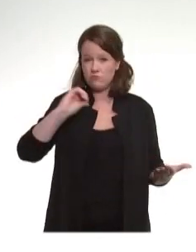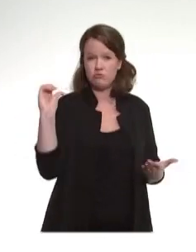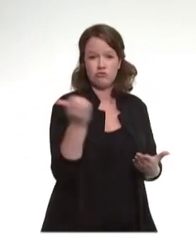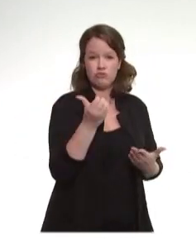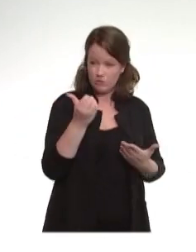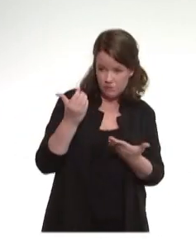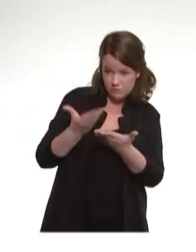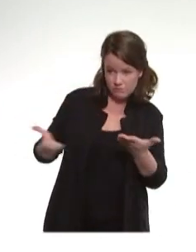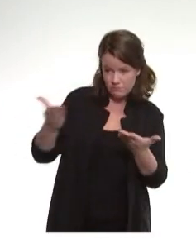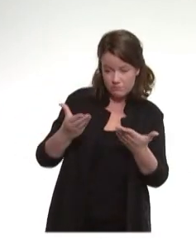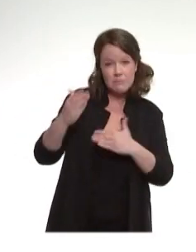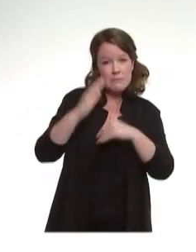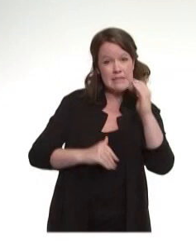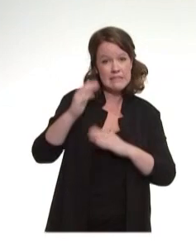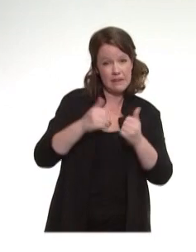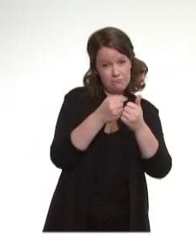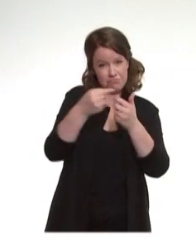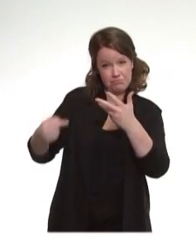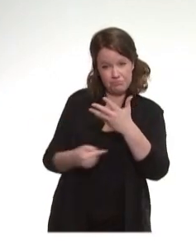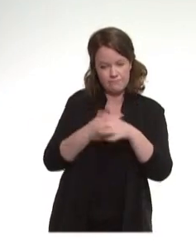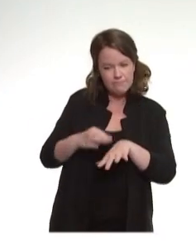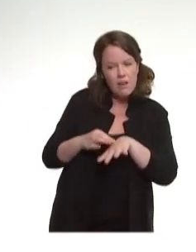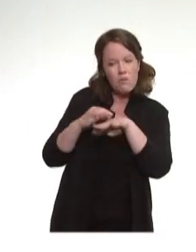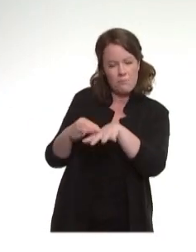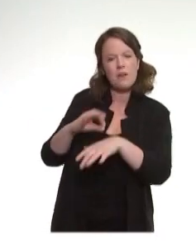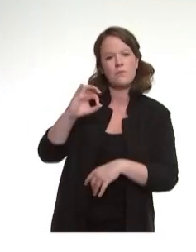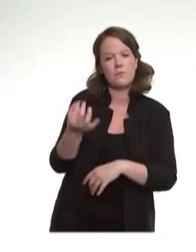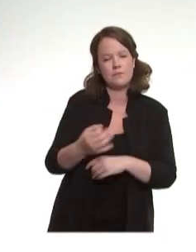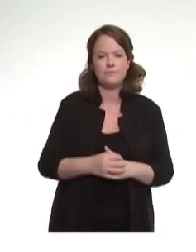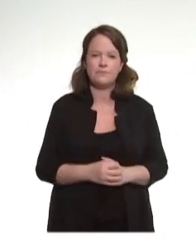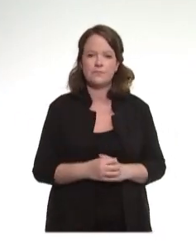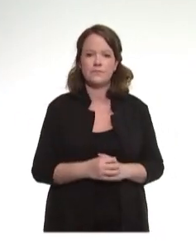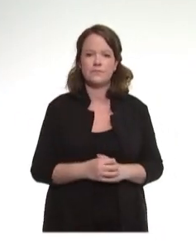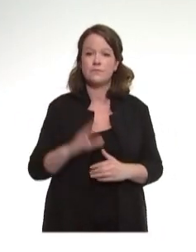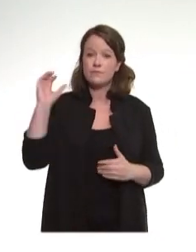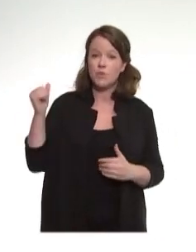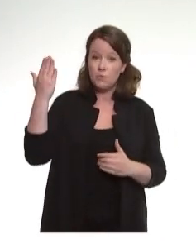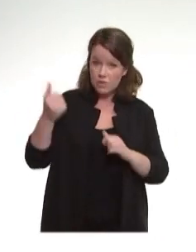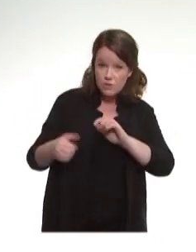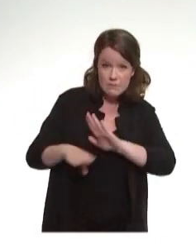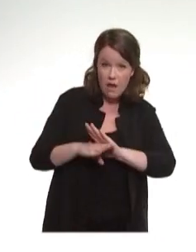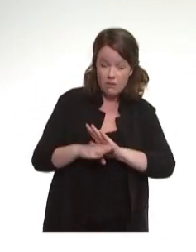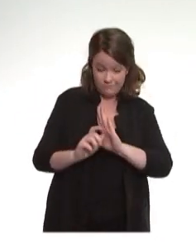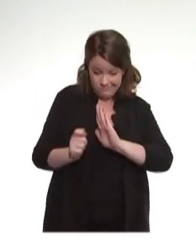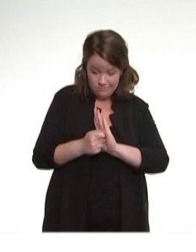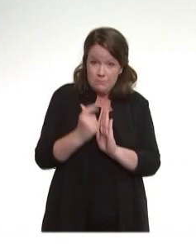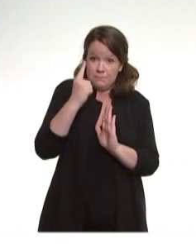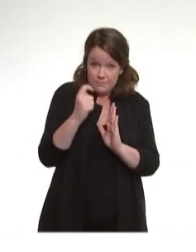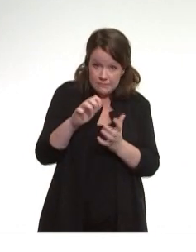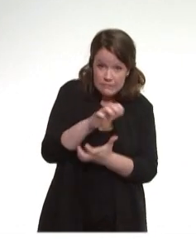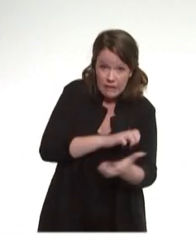depuis le début de la crise nous avons fait un choix clair avec le président de la république et le premier